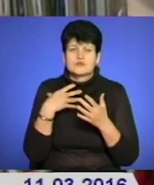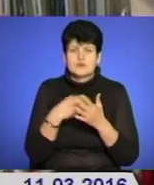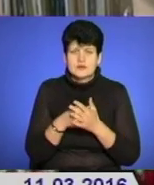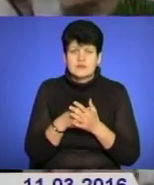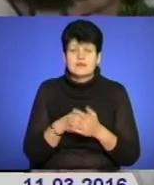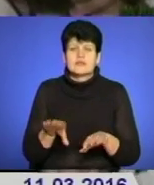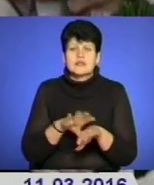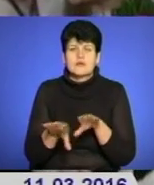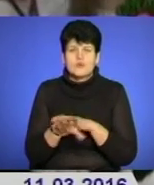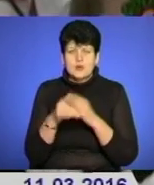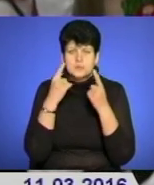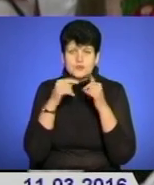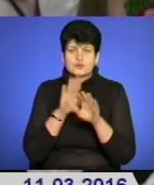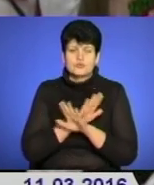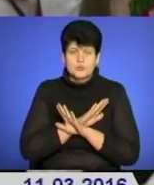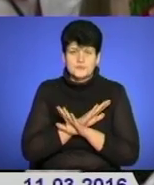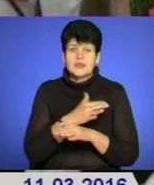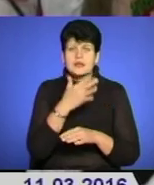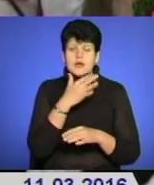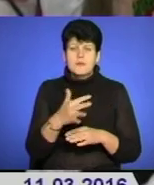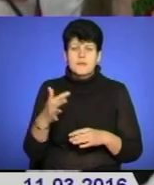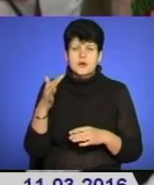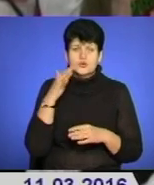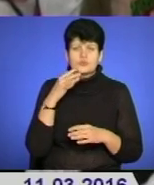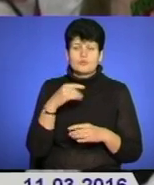плачучи умру. Для багатьох поколінь поет – явище